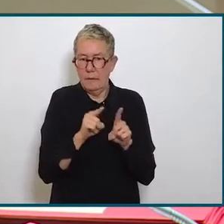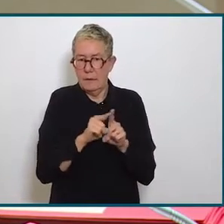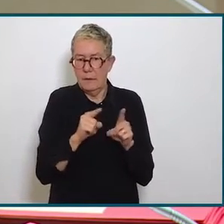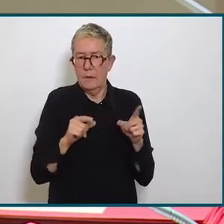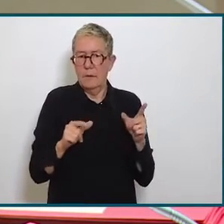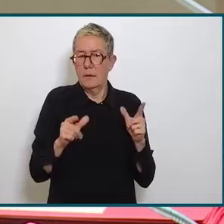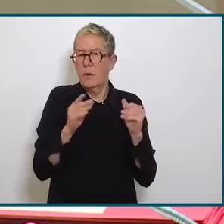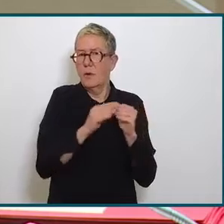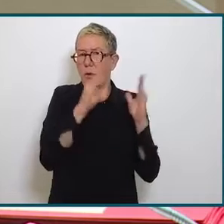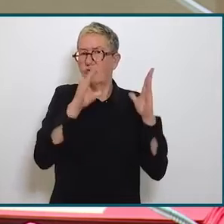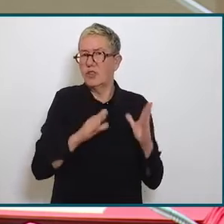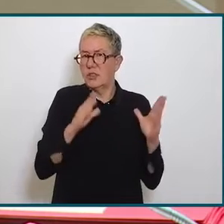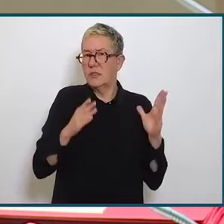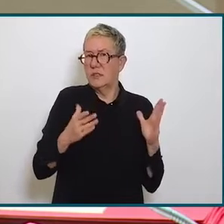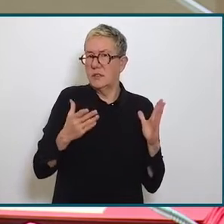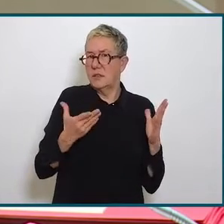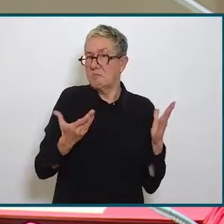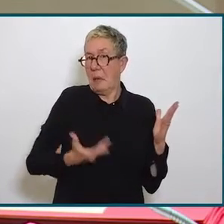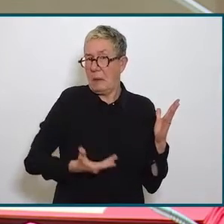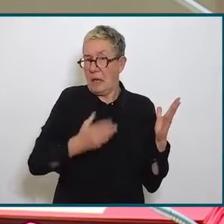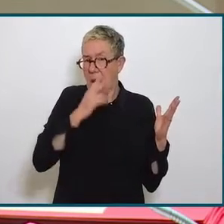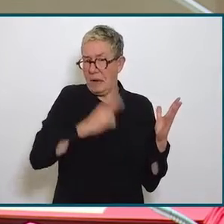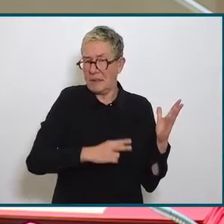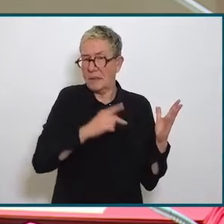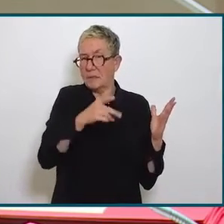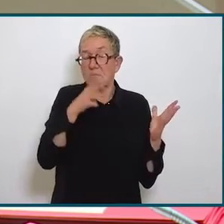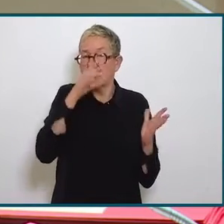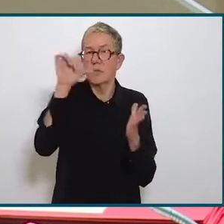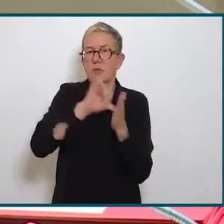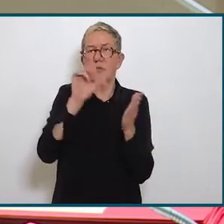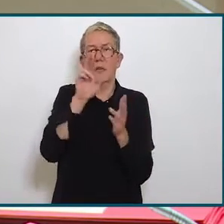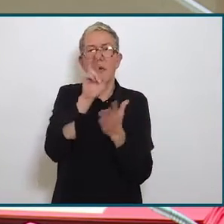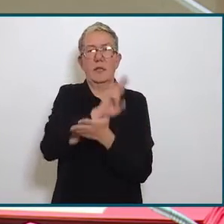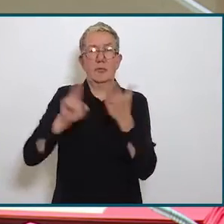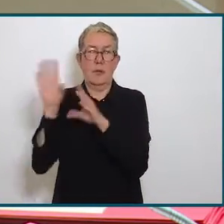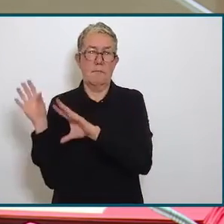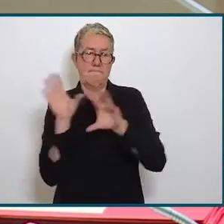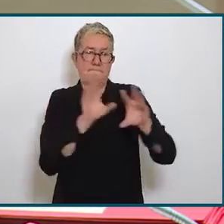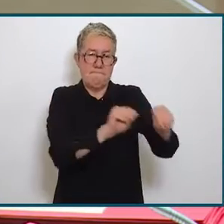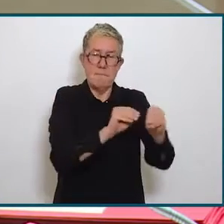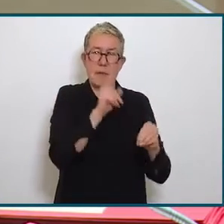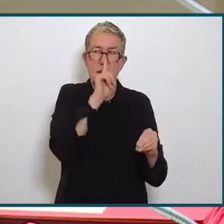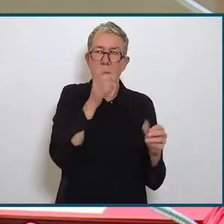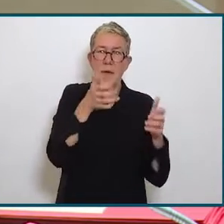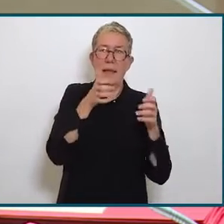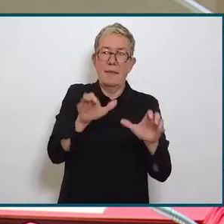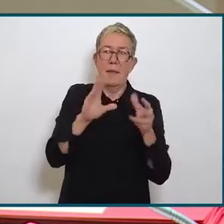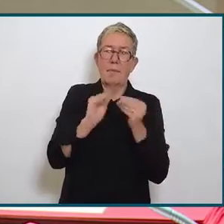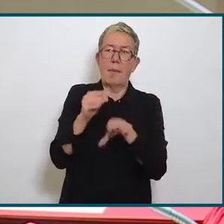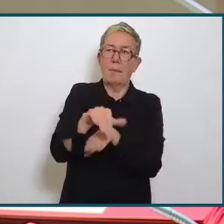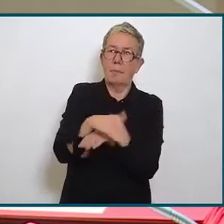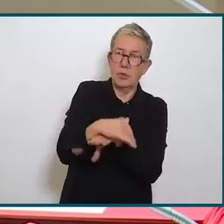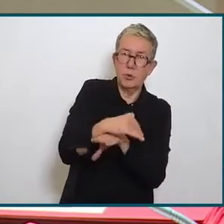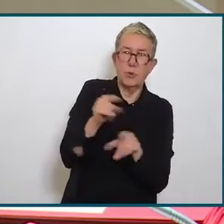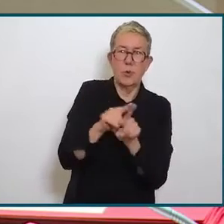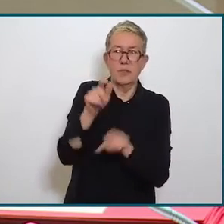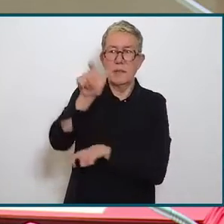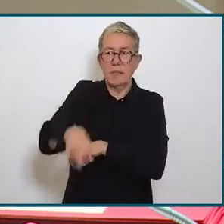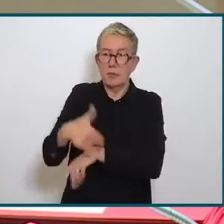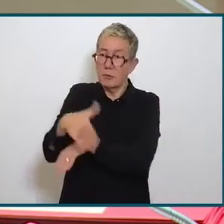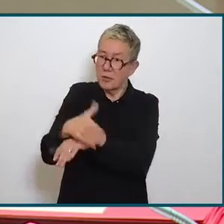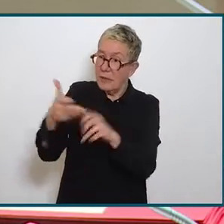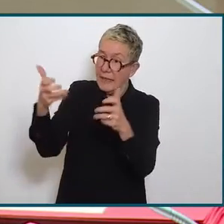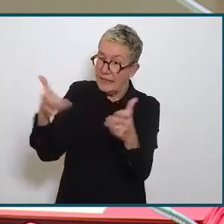association nationale dont Brest a obtenu récemment le siège régional et qui œuvre en matière de lutte contre la prostitution et aide les personnes qui le souhaitent à s'en